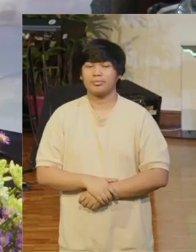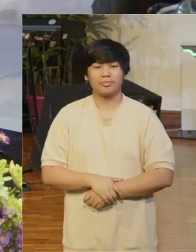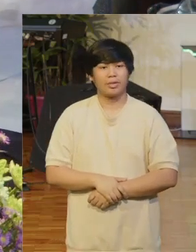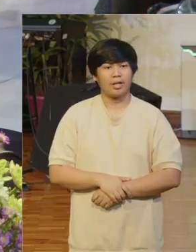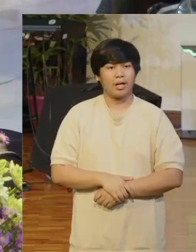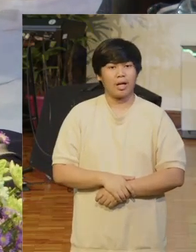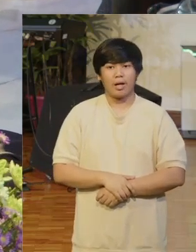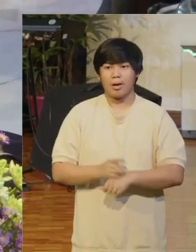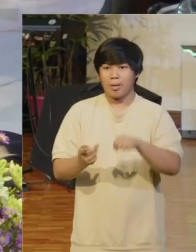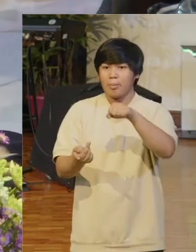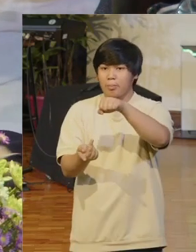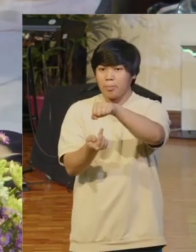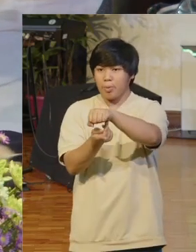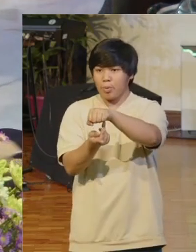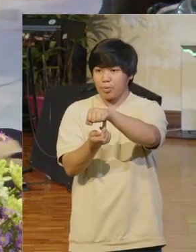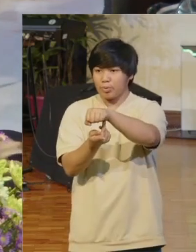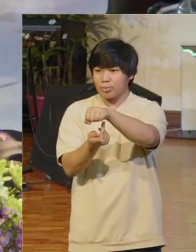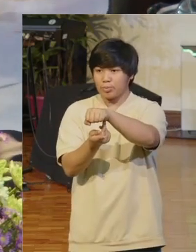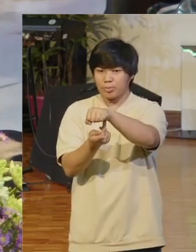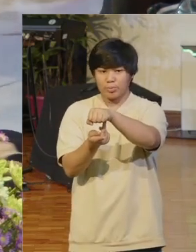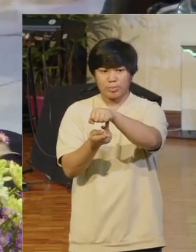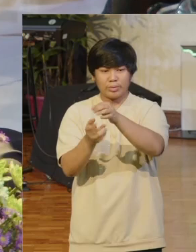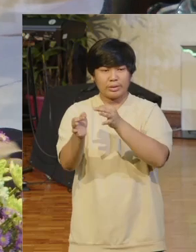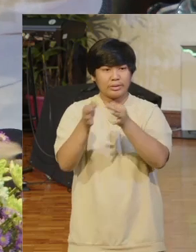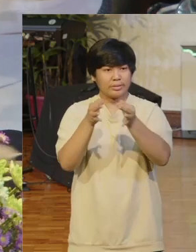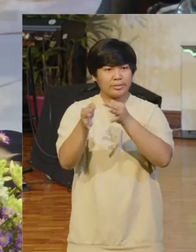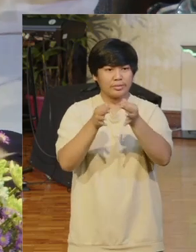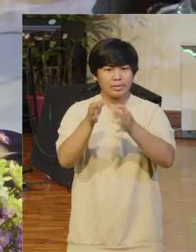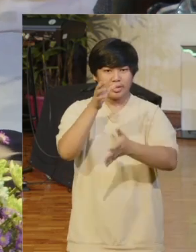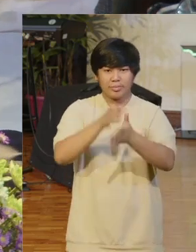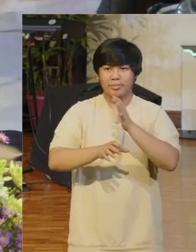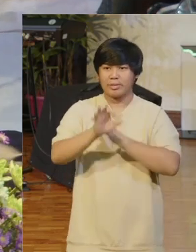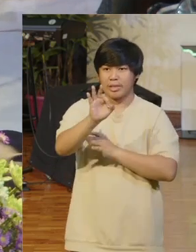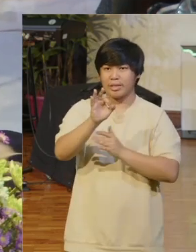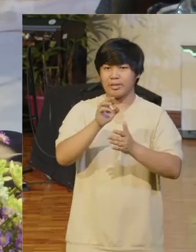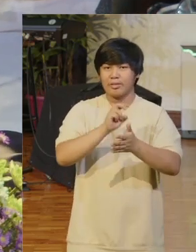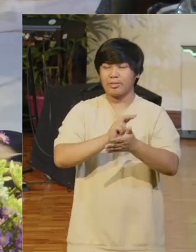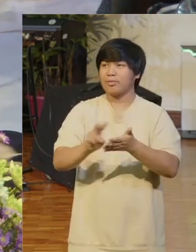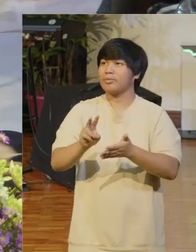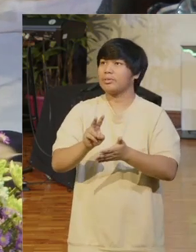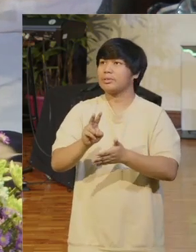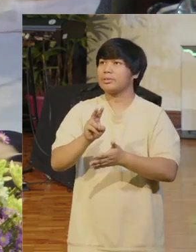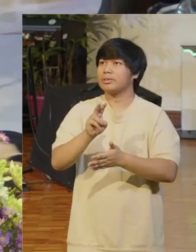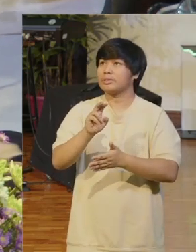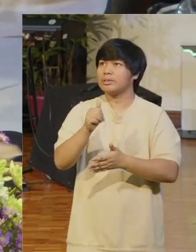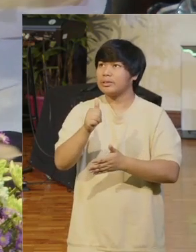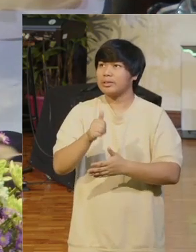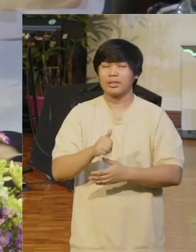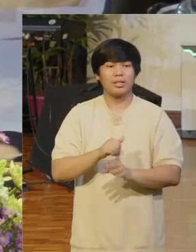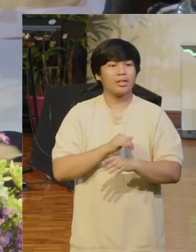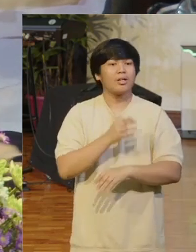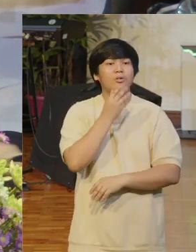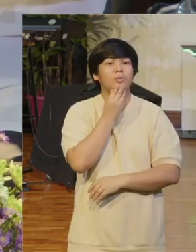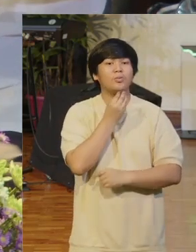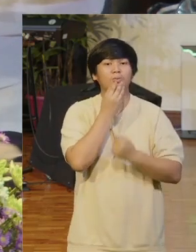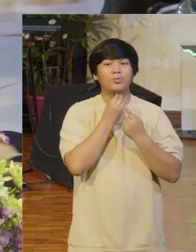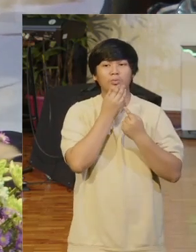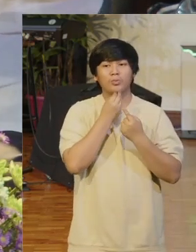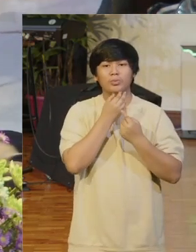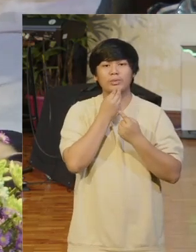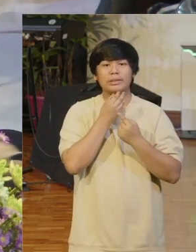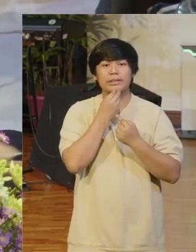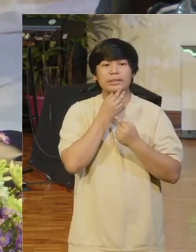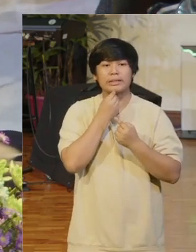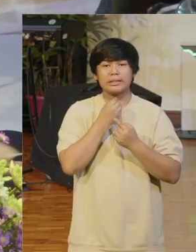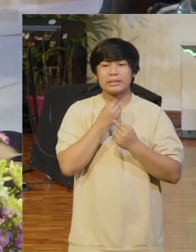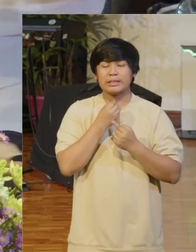Pinaliwanag ni Pablo, Romans 9, Romans 10, Romans 11. No? Ang mga Hudyo ay malayo